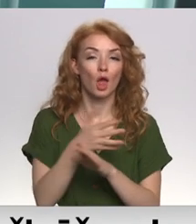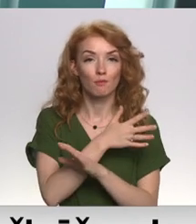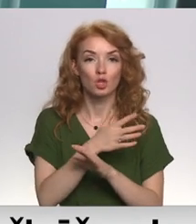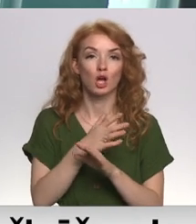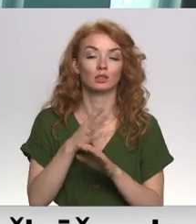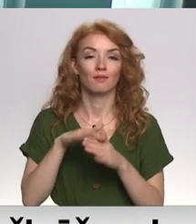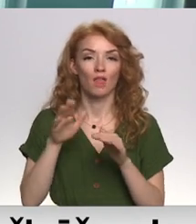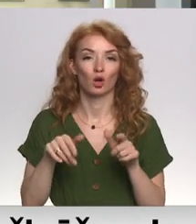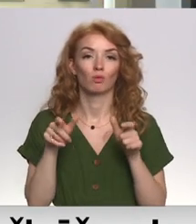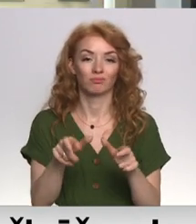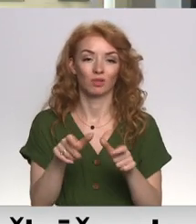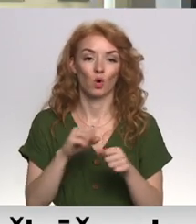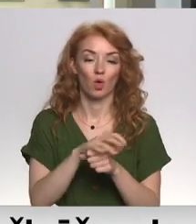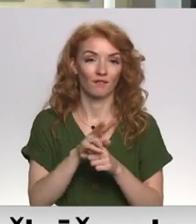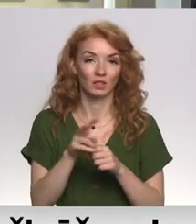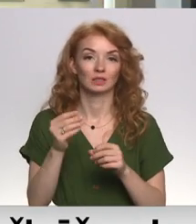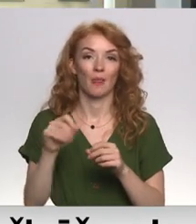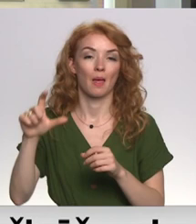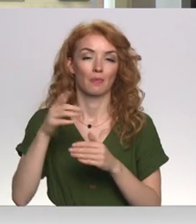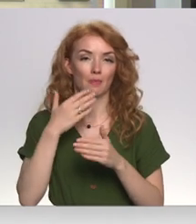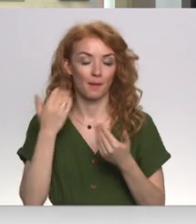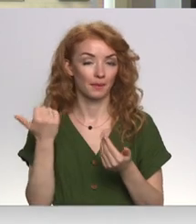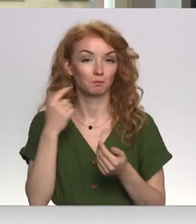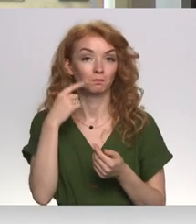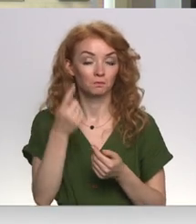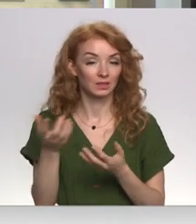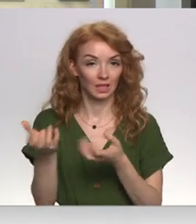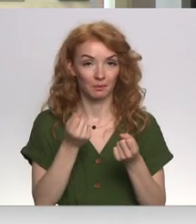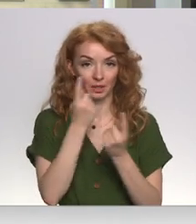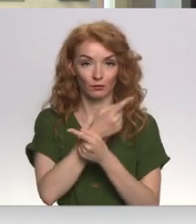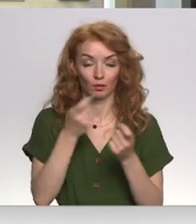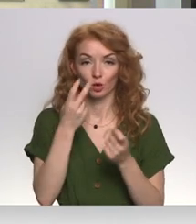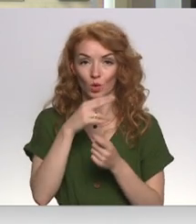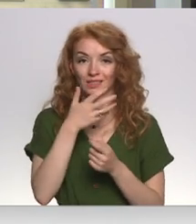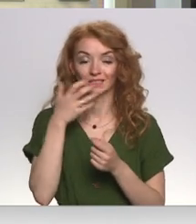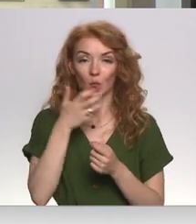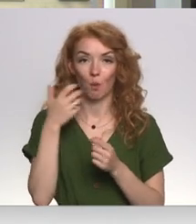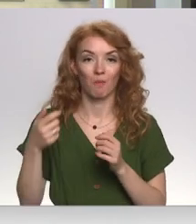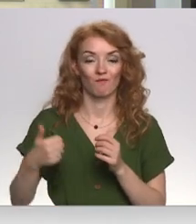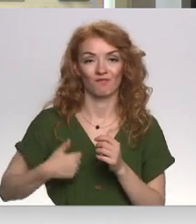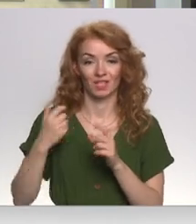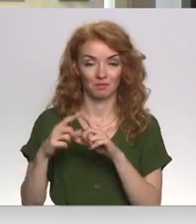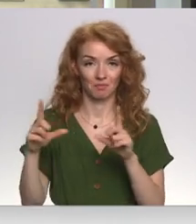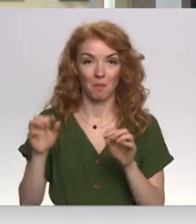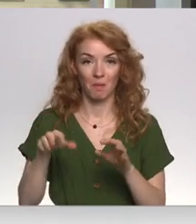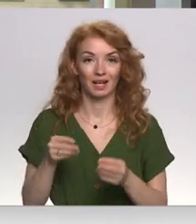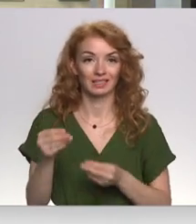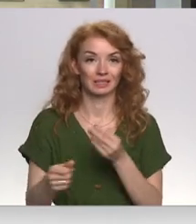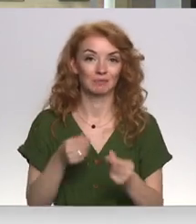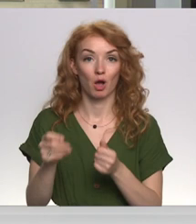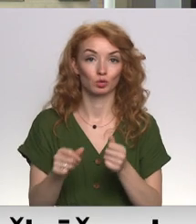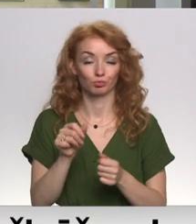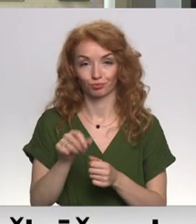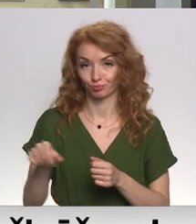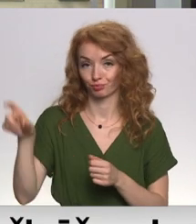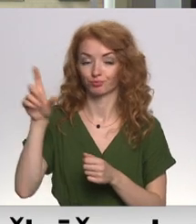Covid ierobežojumi. Un saņemot informāciju no siltuma piegādātājiem par siltuma izmaksu pieaugumu, par to